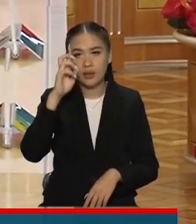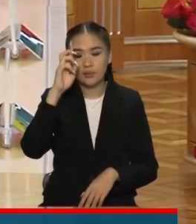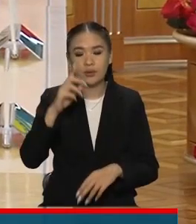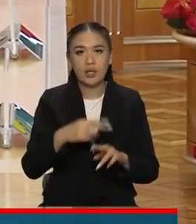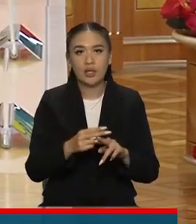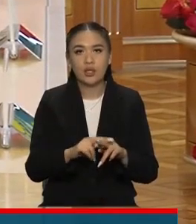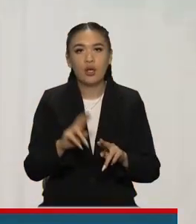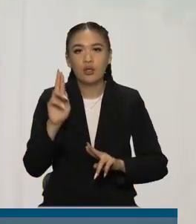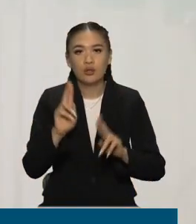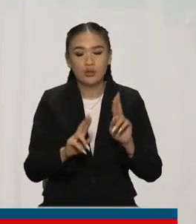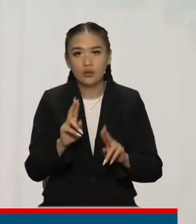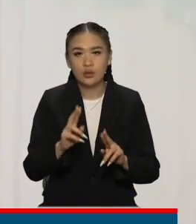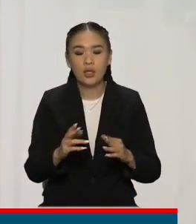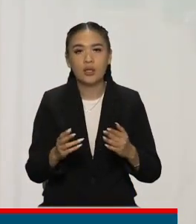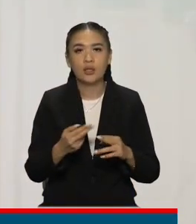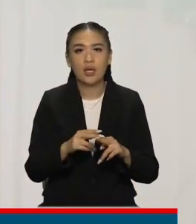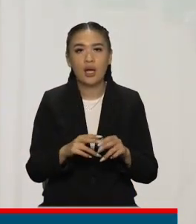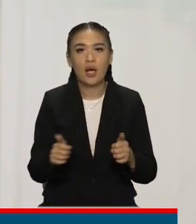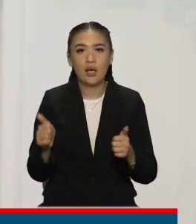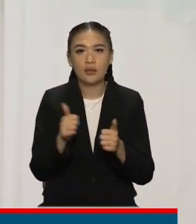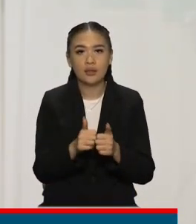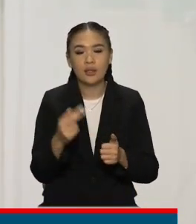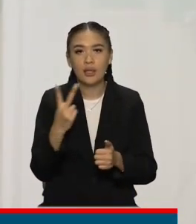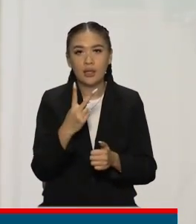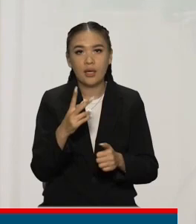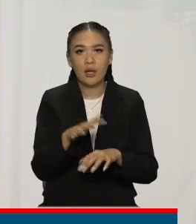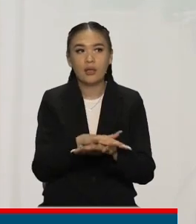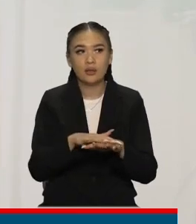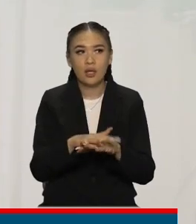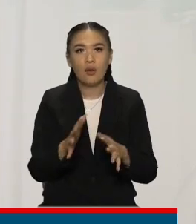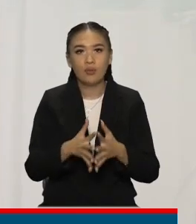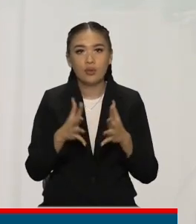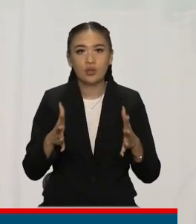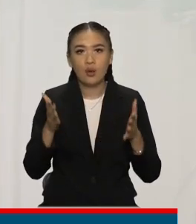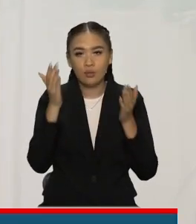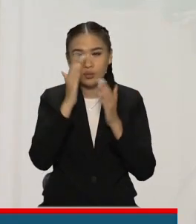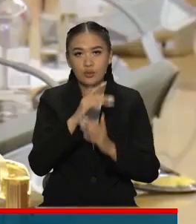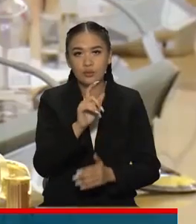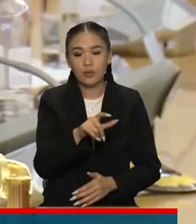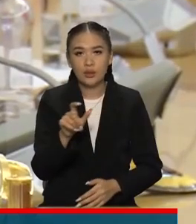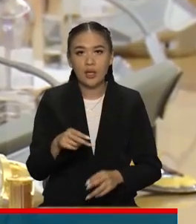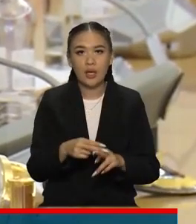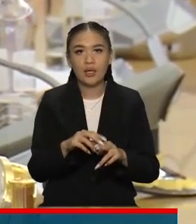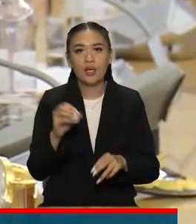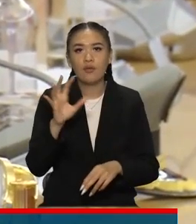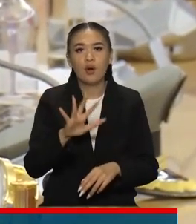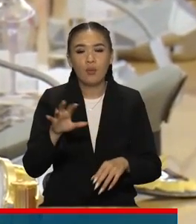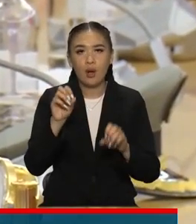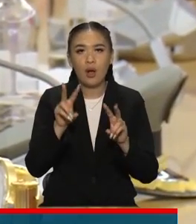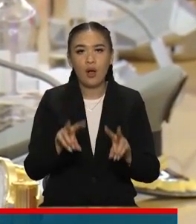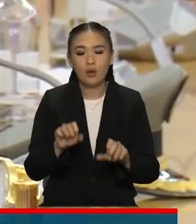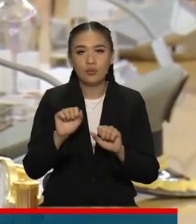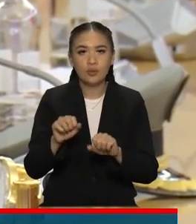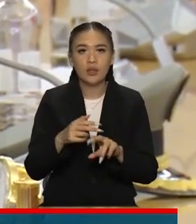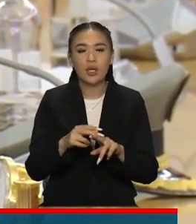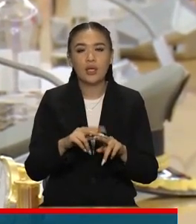дін өкілдері мекен етеді. Сонымен қатар екі ел халқының да басым көпшілігі мұсылмандар. Біріккен ұлттар Еуропа қауіпсіздік және ынтымақтастық